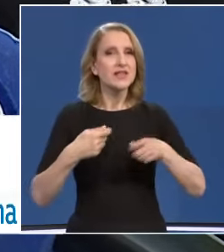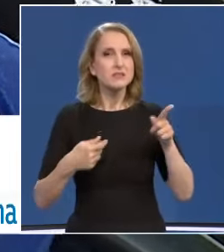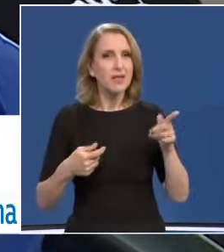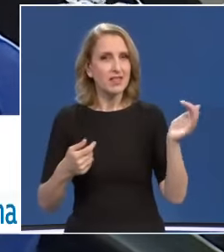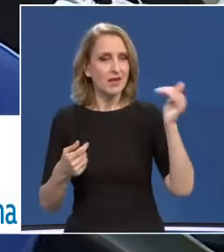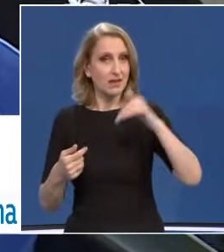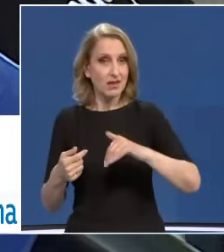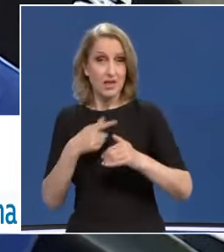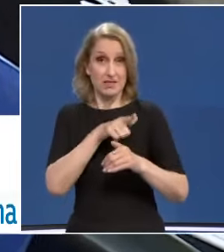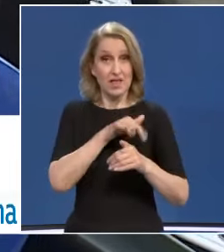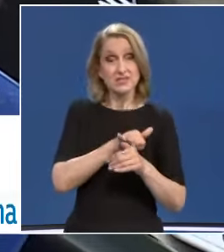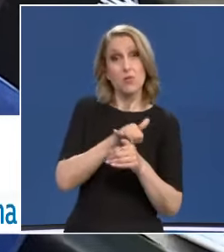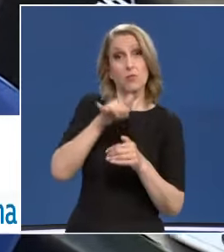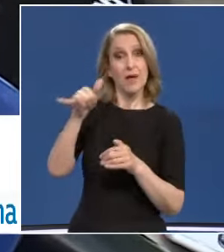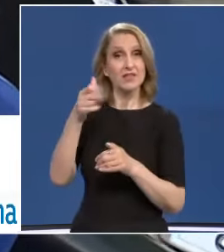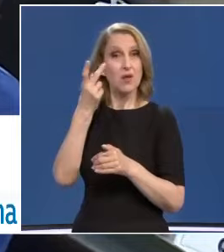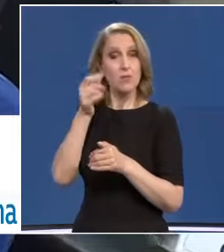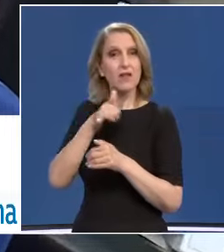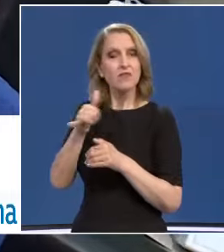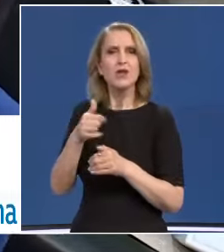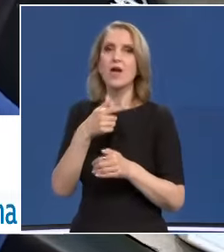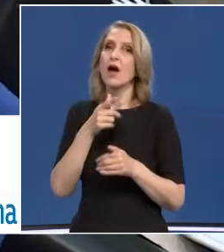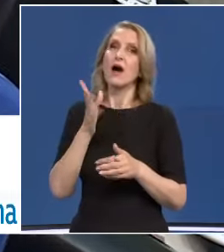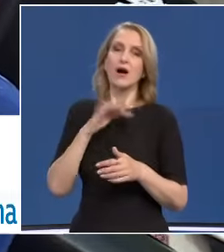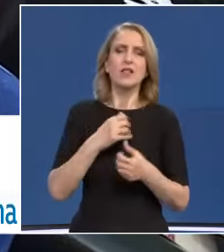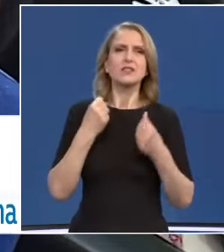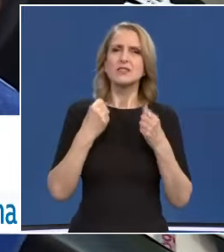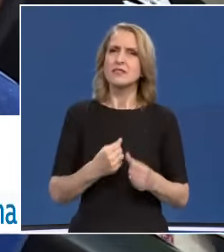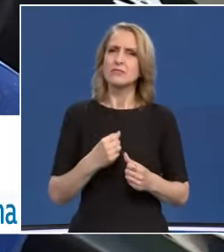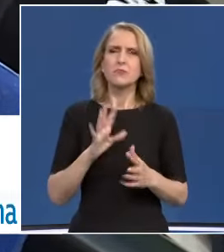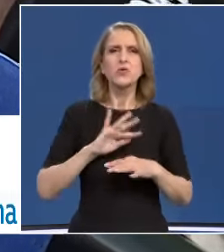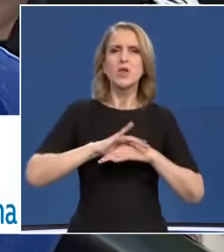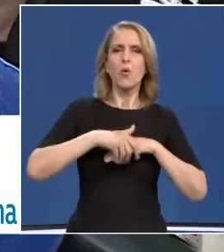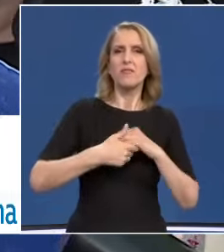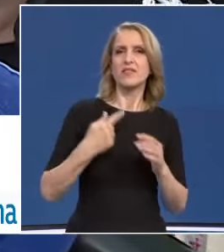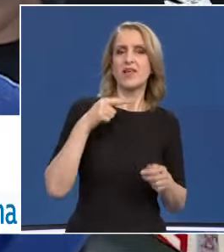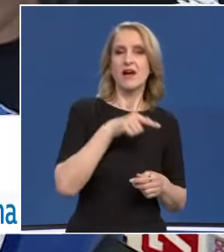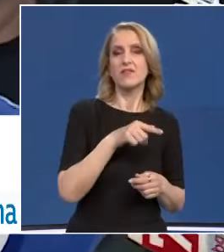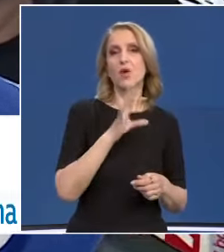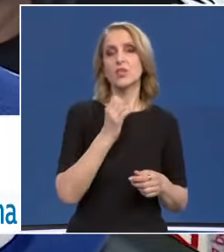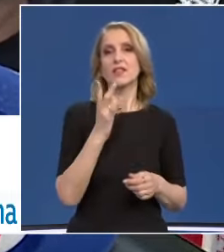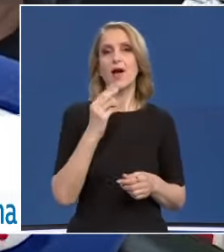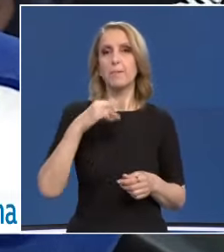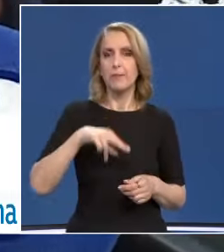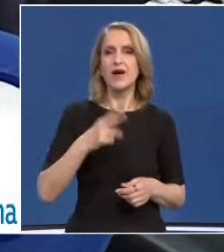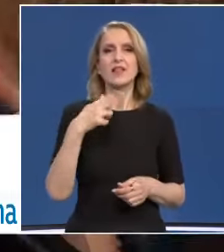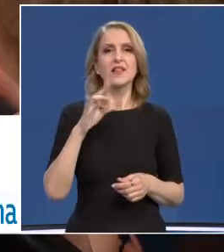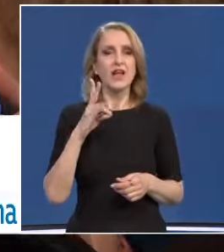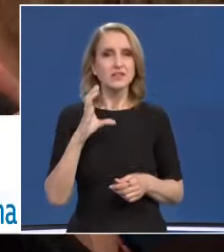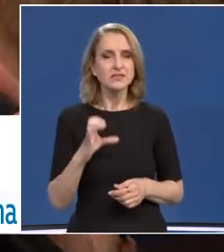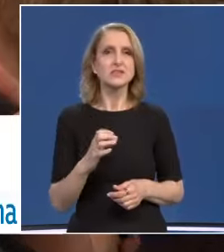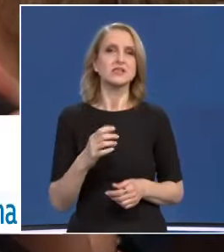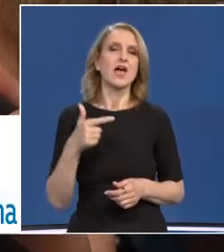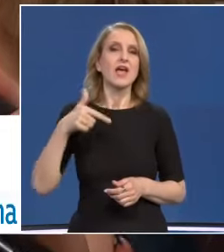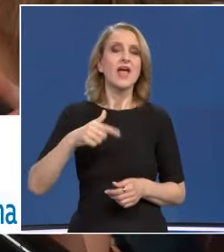като са им подали сигнала, са понесли тежеста на бухалките на НАП и на ДАНС и на ГДБОП. Тук